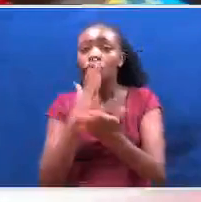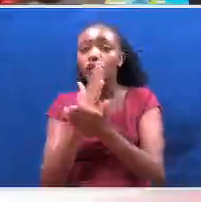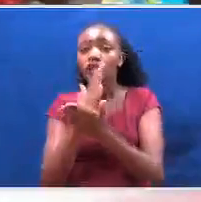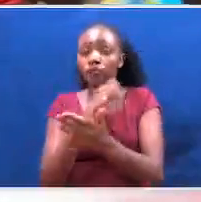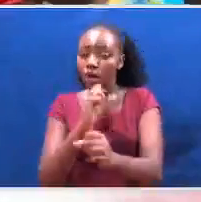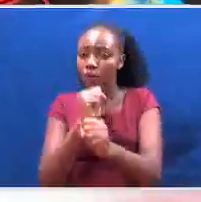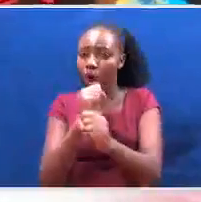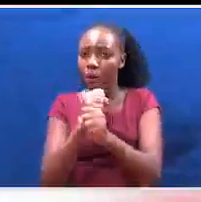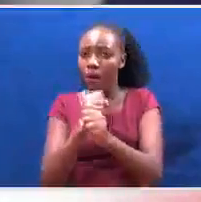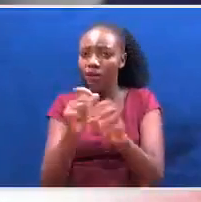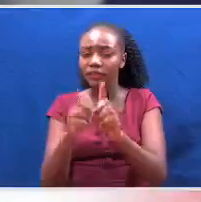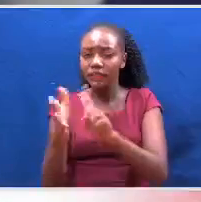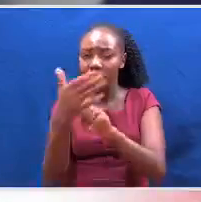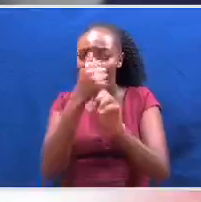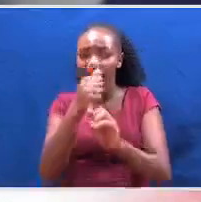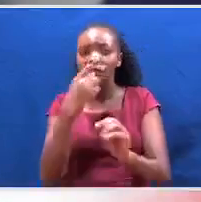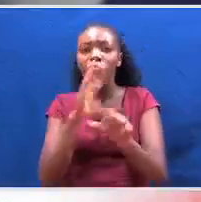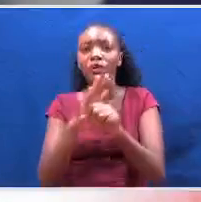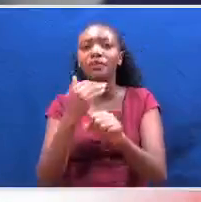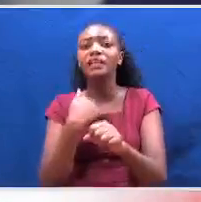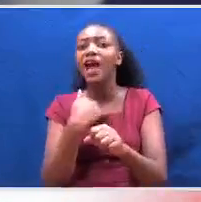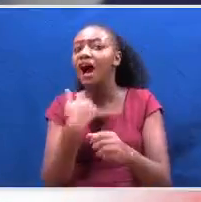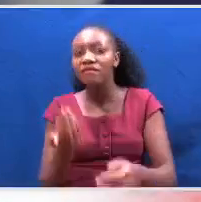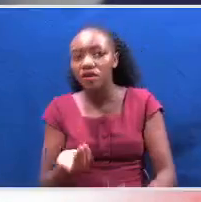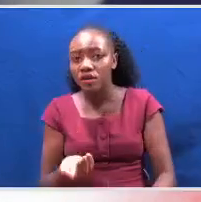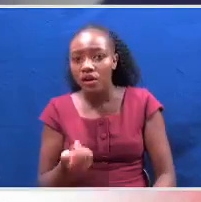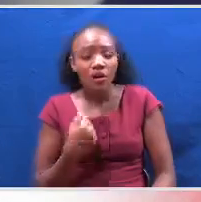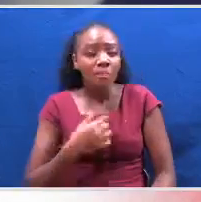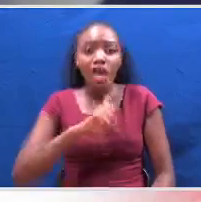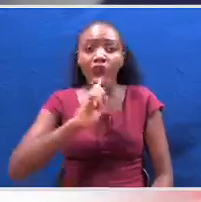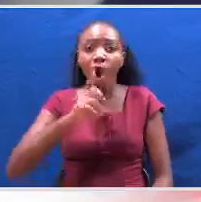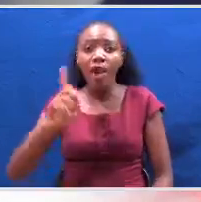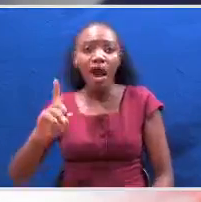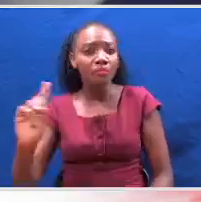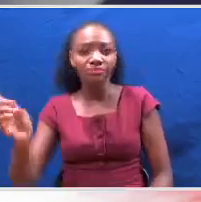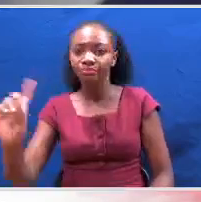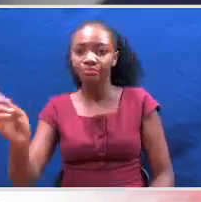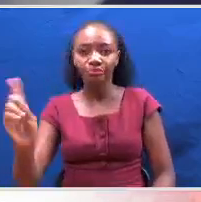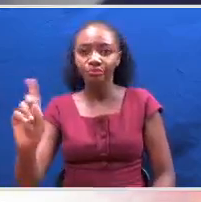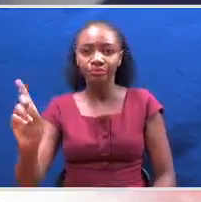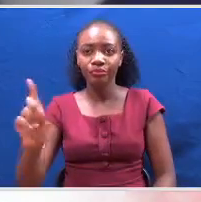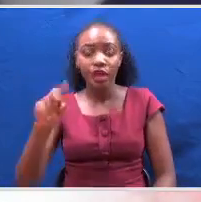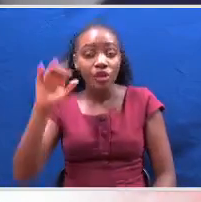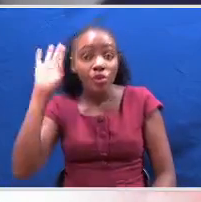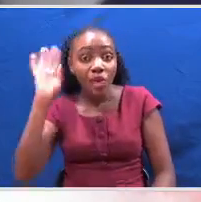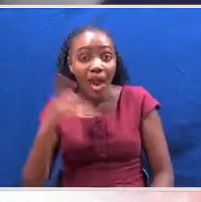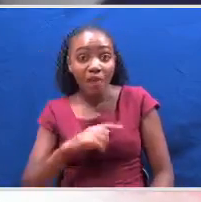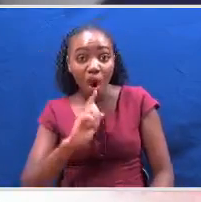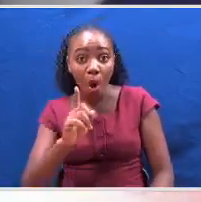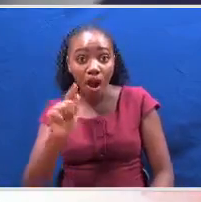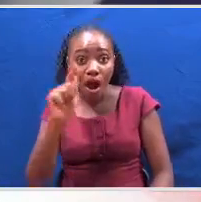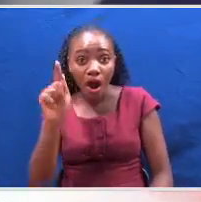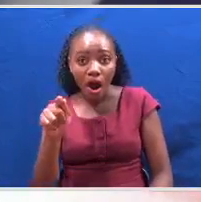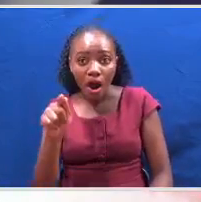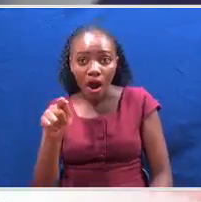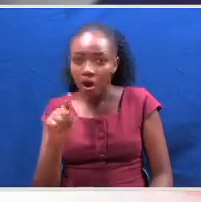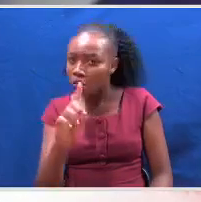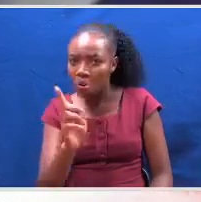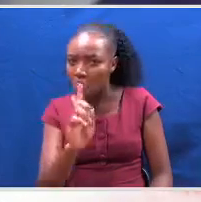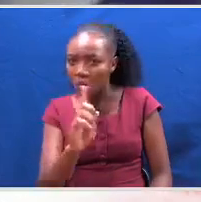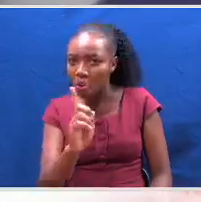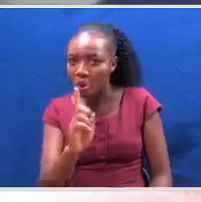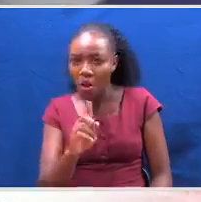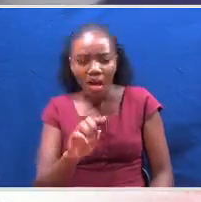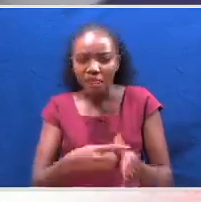campaign promises. Mimi sijamdai. Mumesikia mahali mimi nimesema rais anilipe deni yangu. So